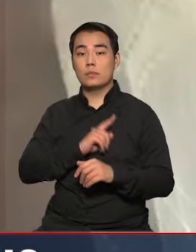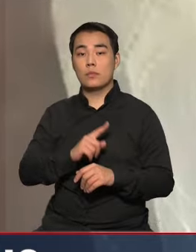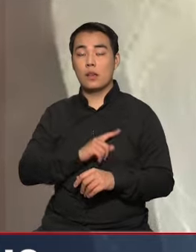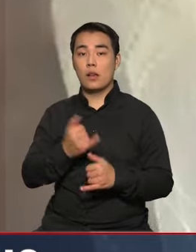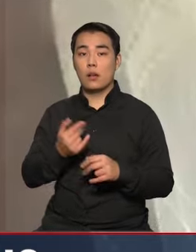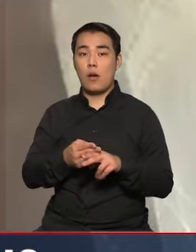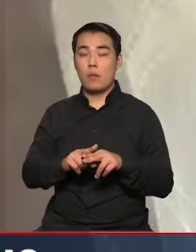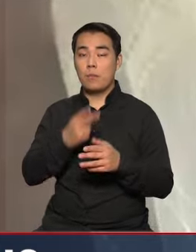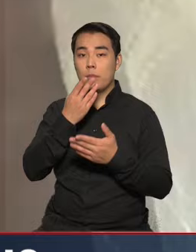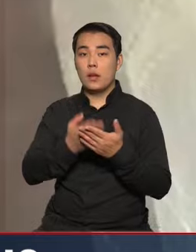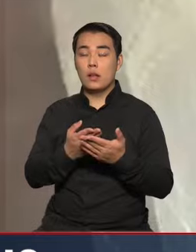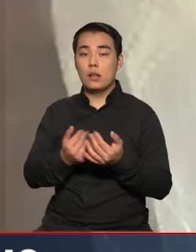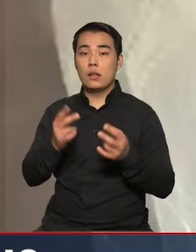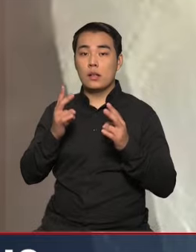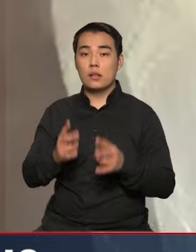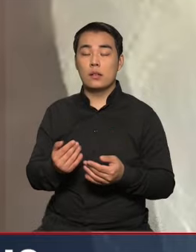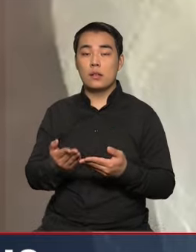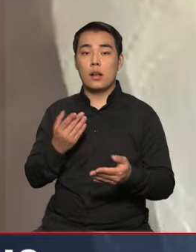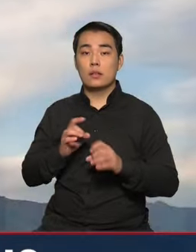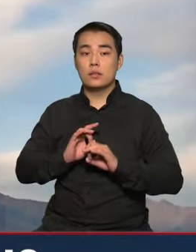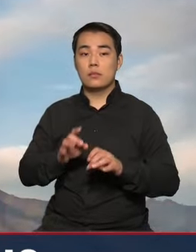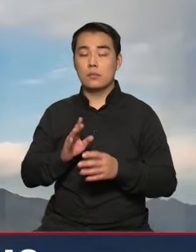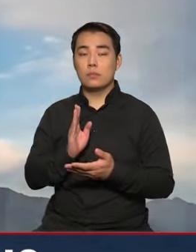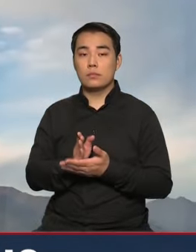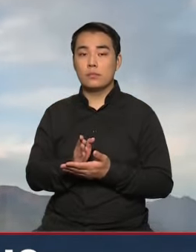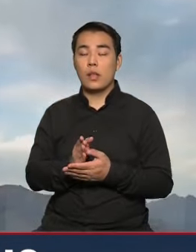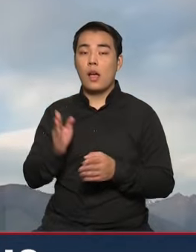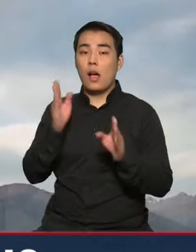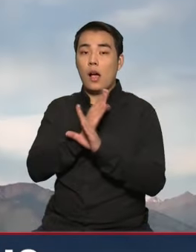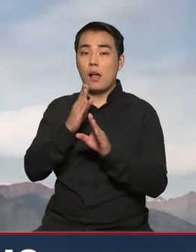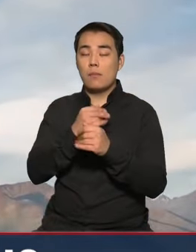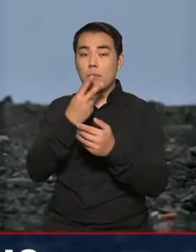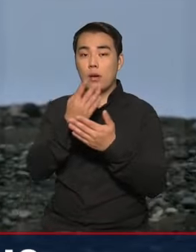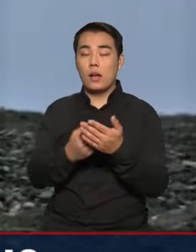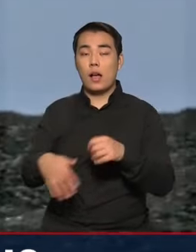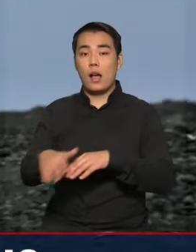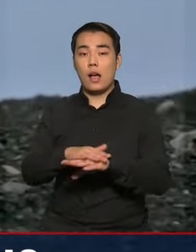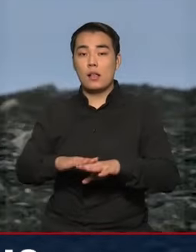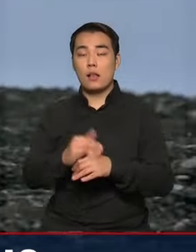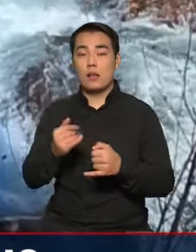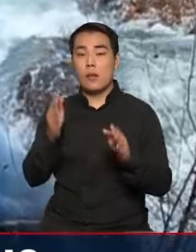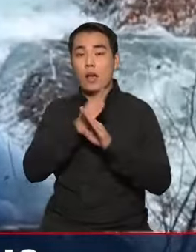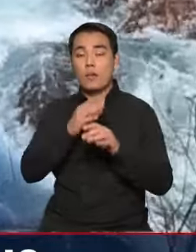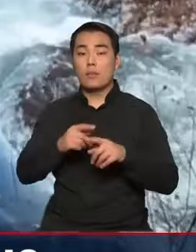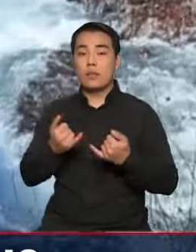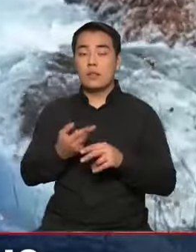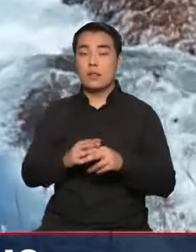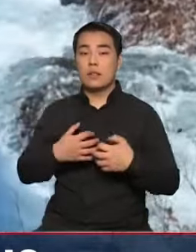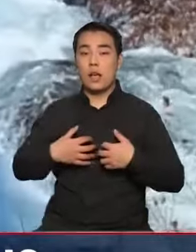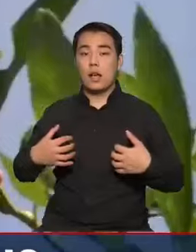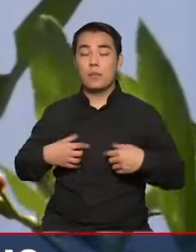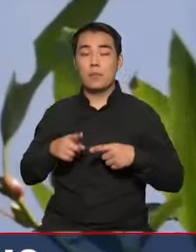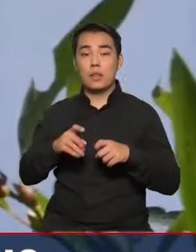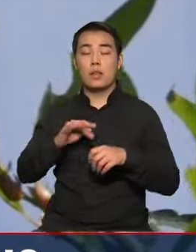қариялар болатын апаттың алдын ала ұқтырып отырған. Табиғаттың тілін түсінген халқымыз ауа райын жүгірген аңның ізінен,